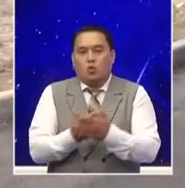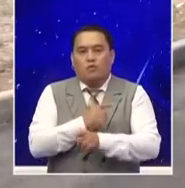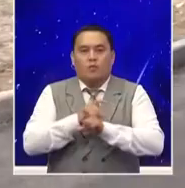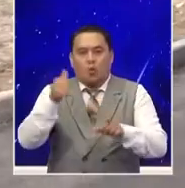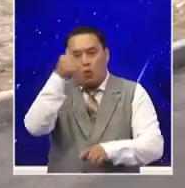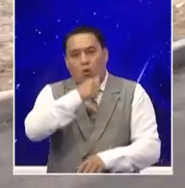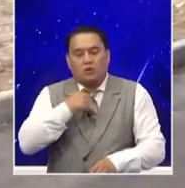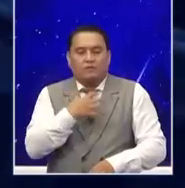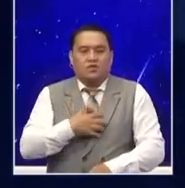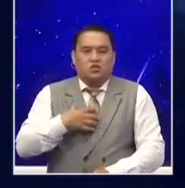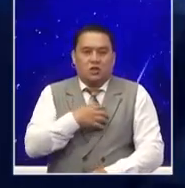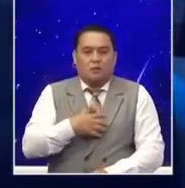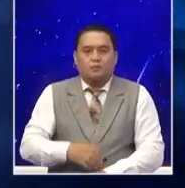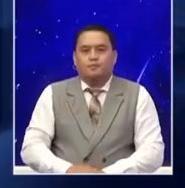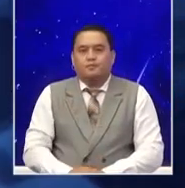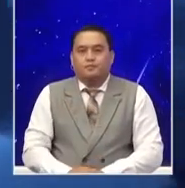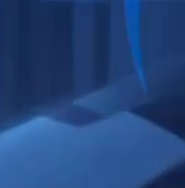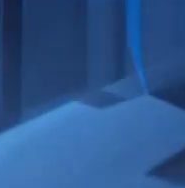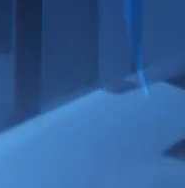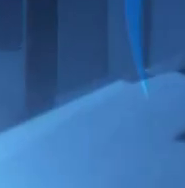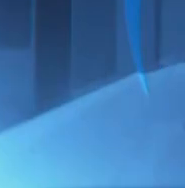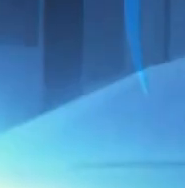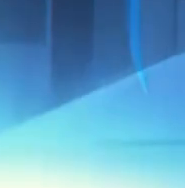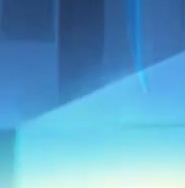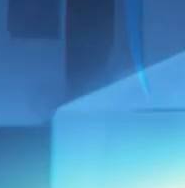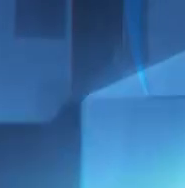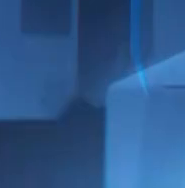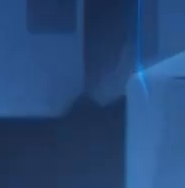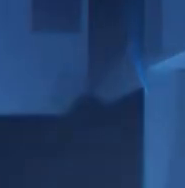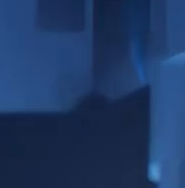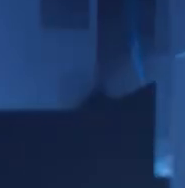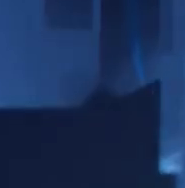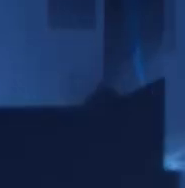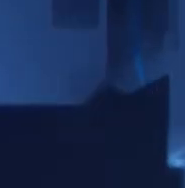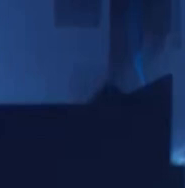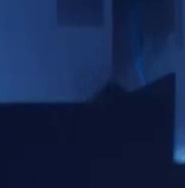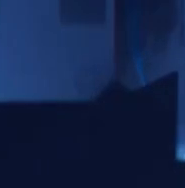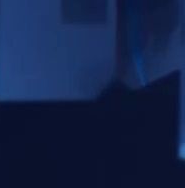году весьма актуально. Назгуль Бошан, Айдос Калиев, Аманжол Жункешев, телеканал ЖТСУ.